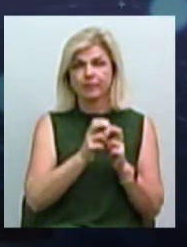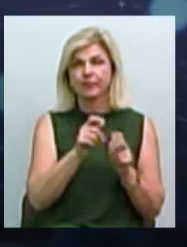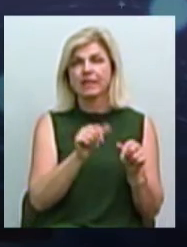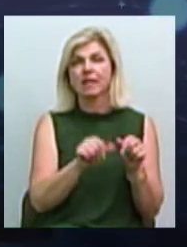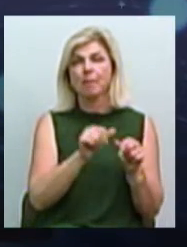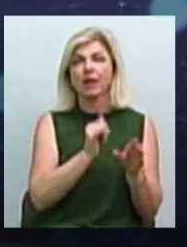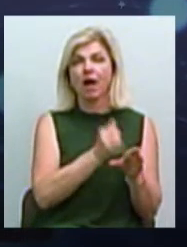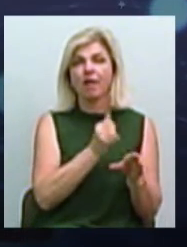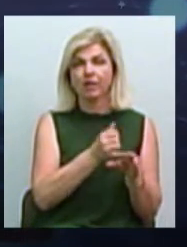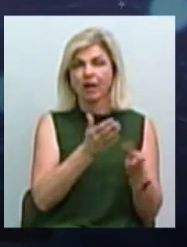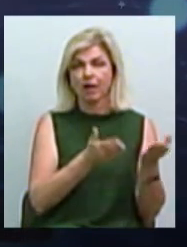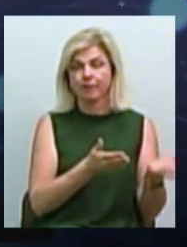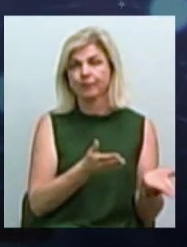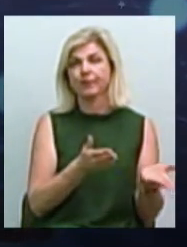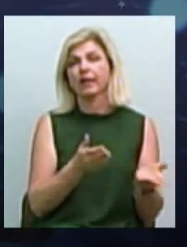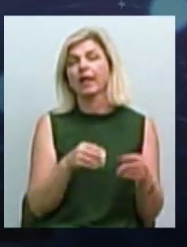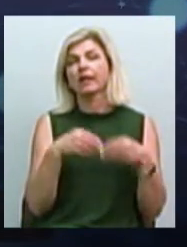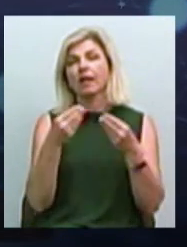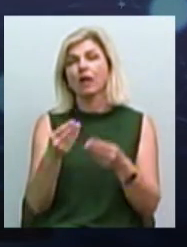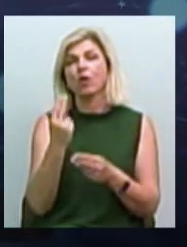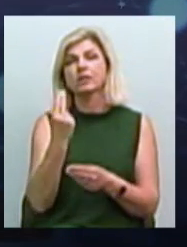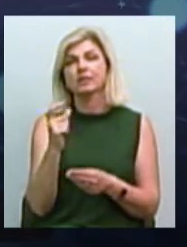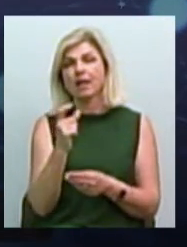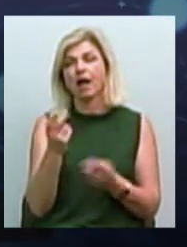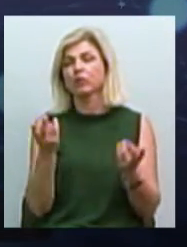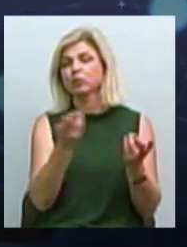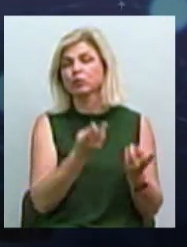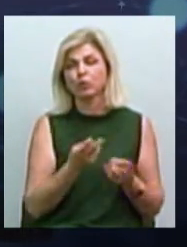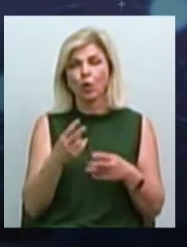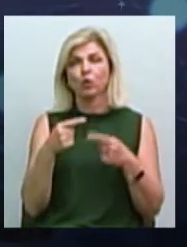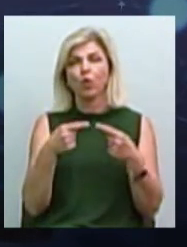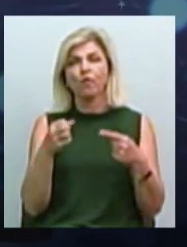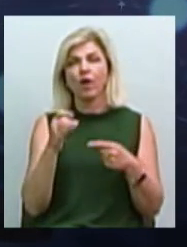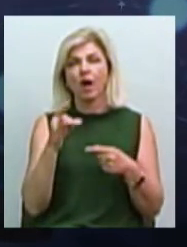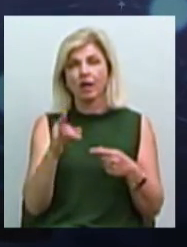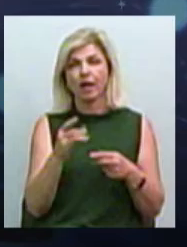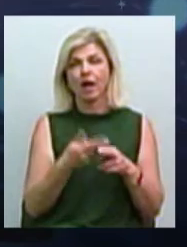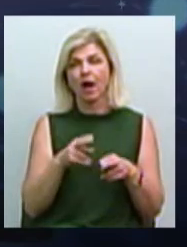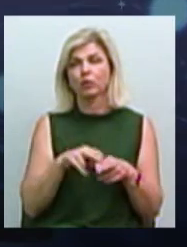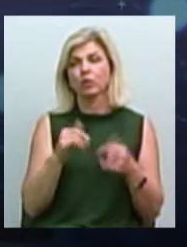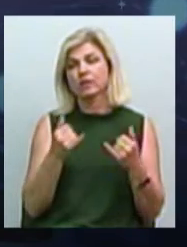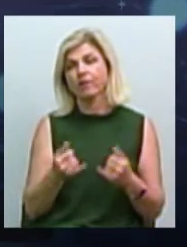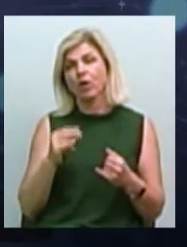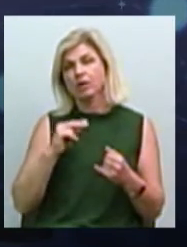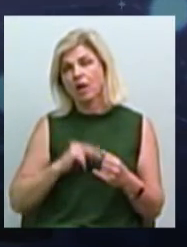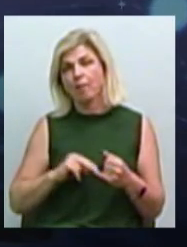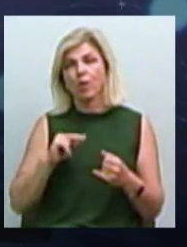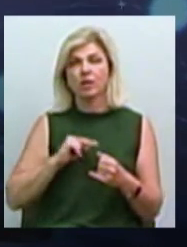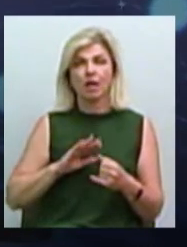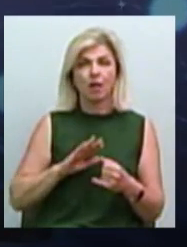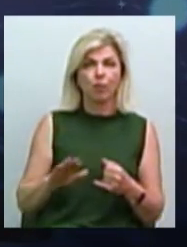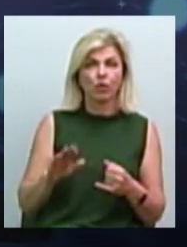станция, грубо говоря, там продается какой-то цех товаров народного потребления, который там работает сегодня или не работает. И вот таким вот